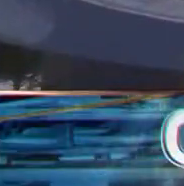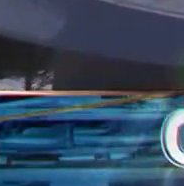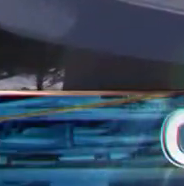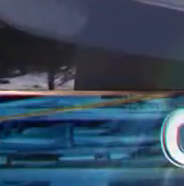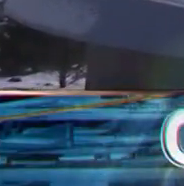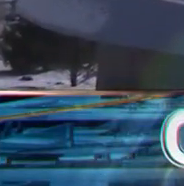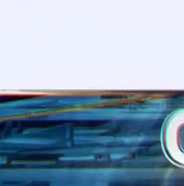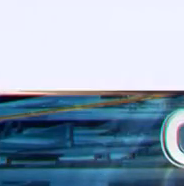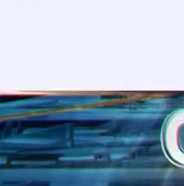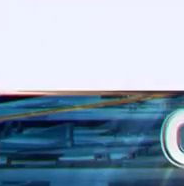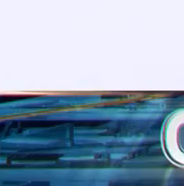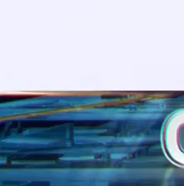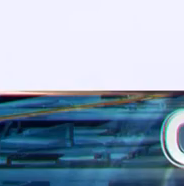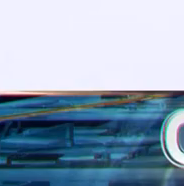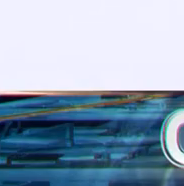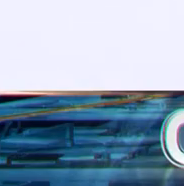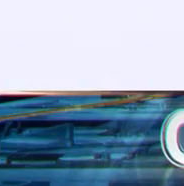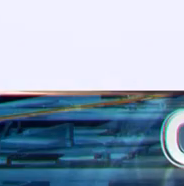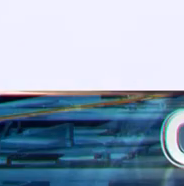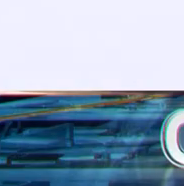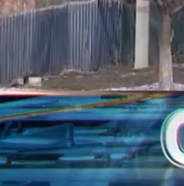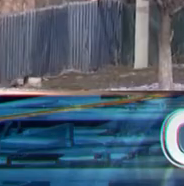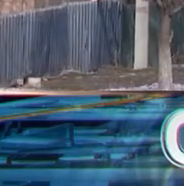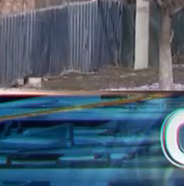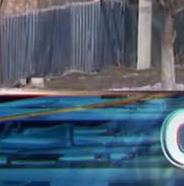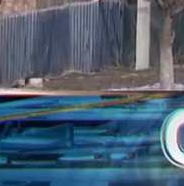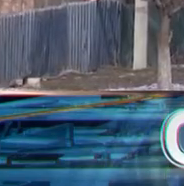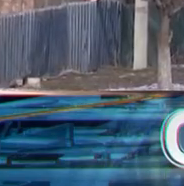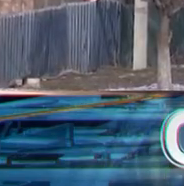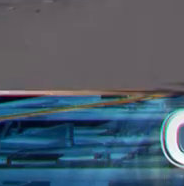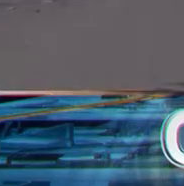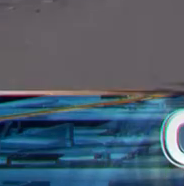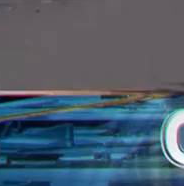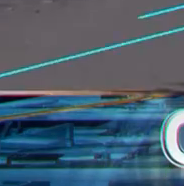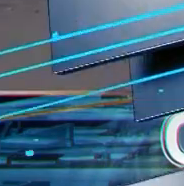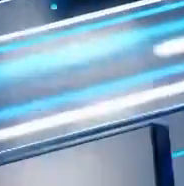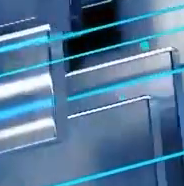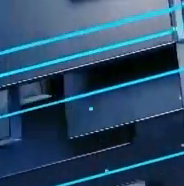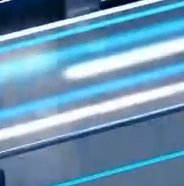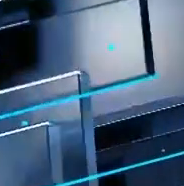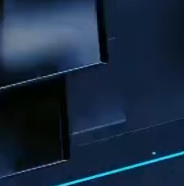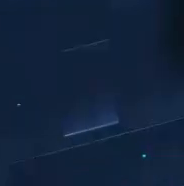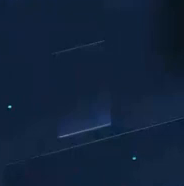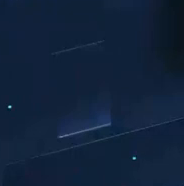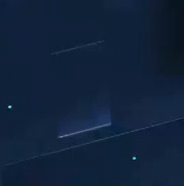Кызылагаш сегодня. Трагедии, унесшей 47 жизней, в этом году исполнится 10 лет. Чем живет сегодня село?